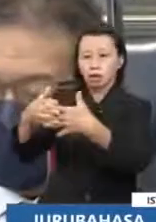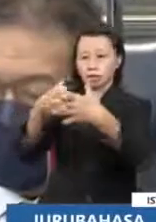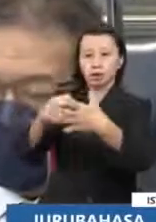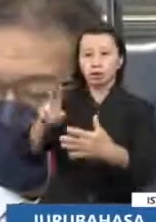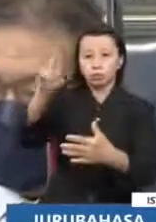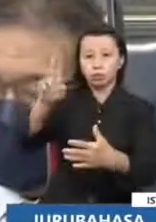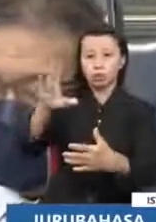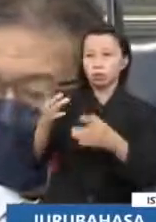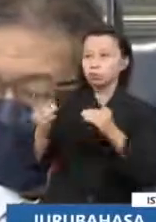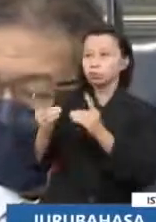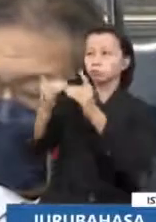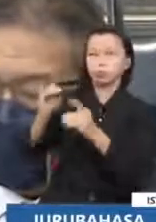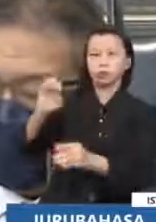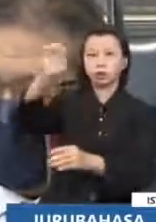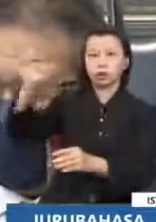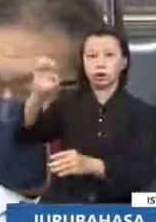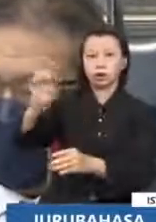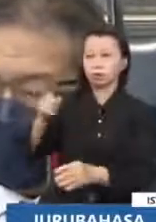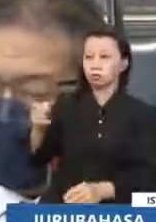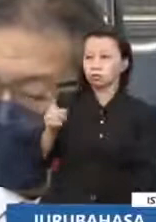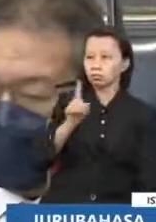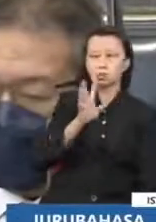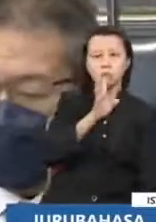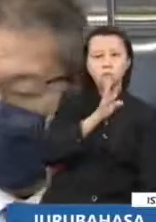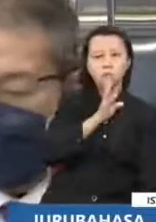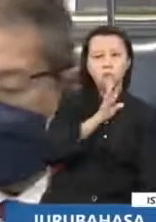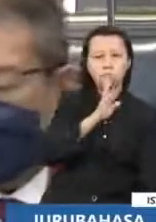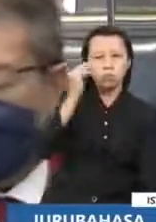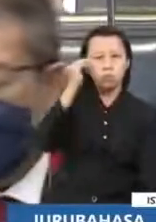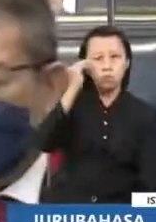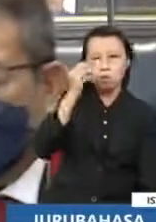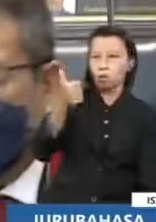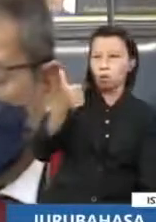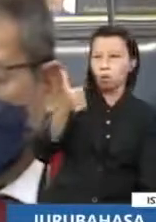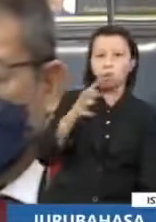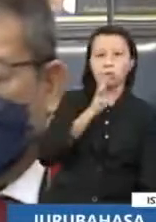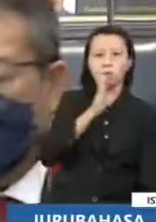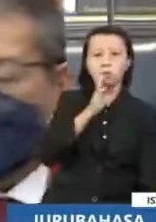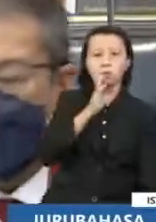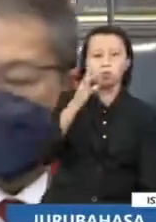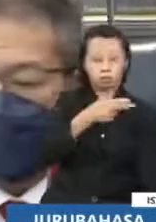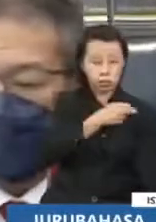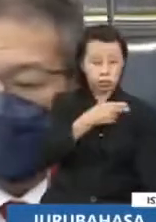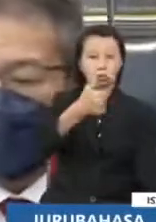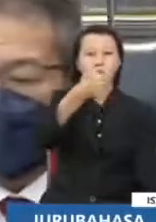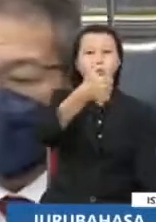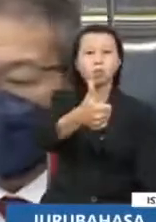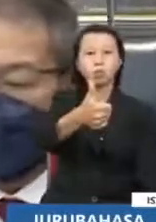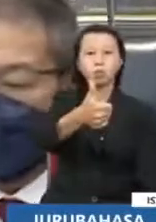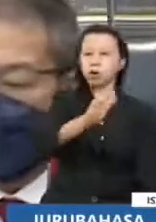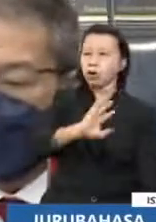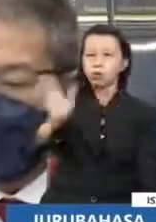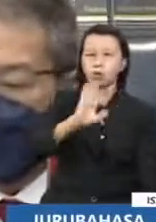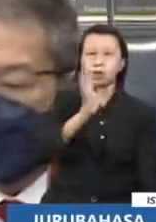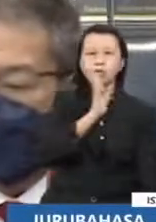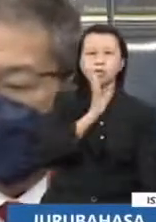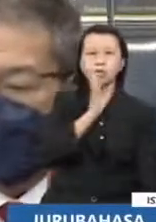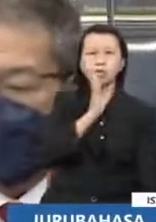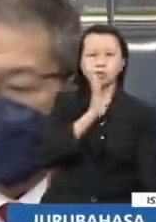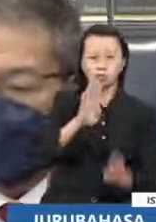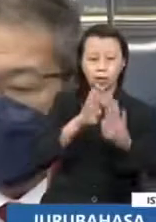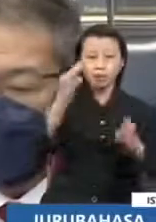dan Eropah, yang fasih berbahasa Melayu Indonesia, bukan berbahasa Melayu